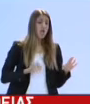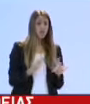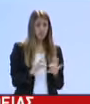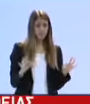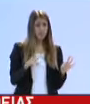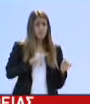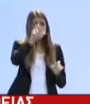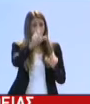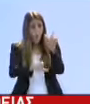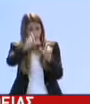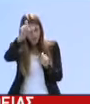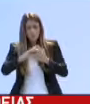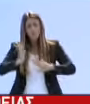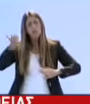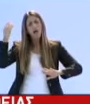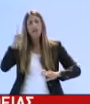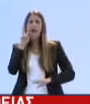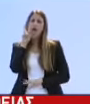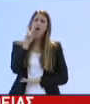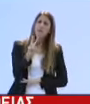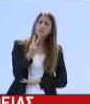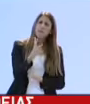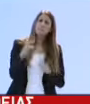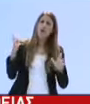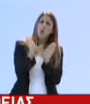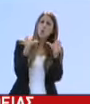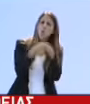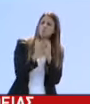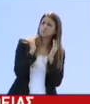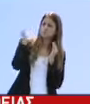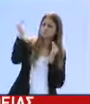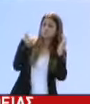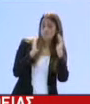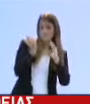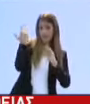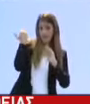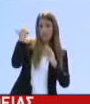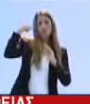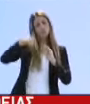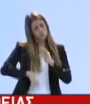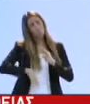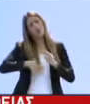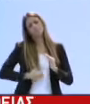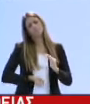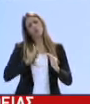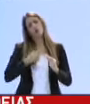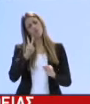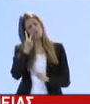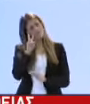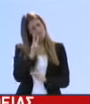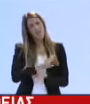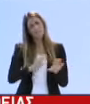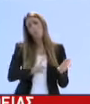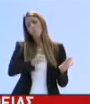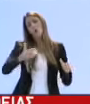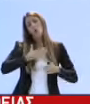πολλοί πολίτες, που στο παρελθόν έβλεπαν τη μεγάλη μας παράταξη με επιφύλαξη, αντιλαμβάνονται πια ότι μόνο εμείς